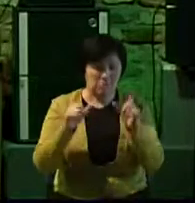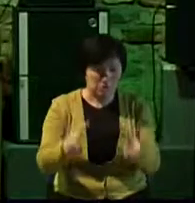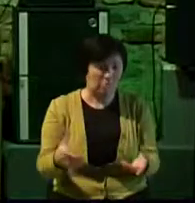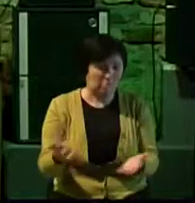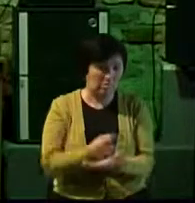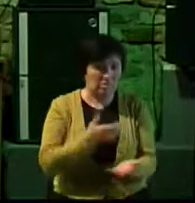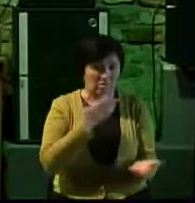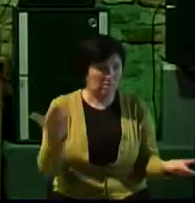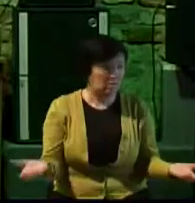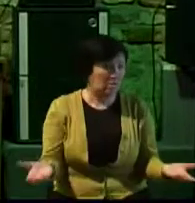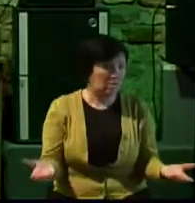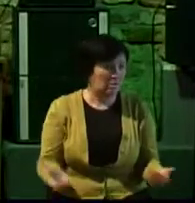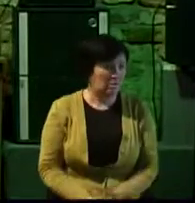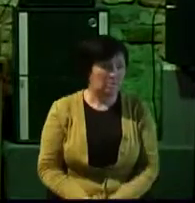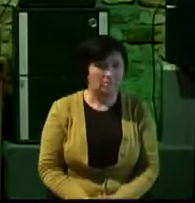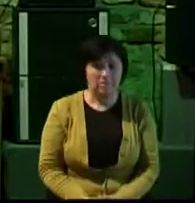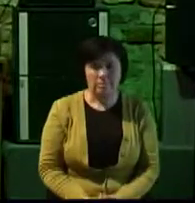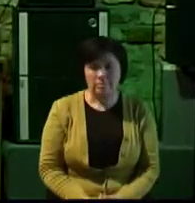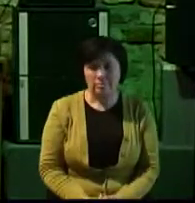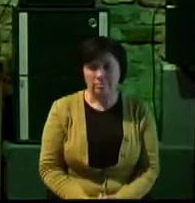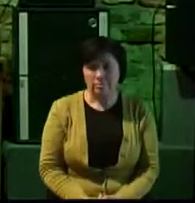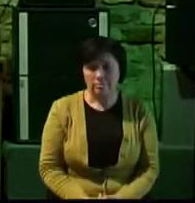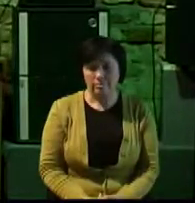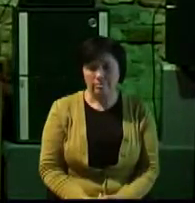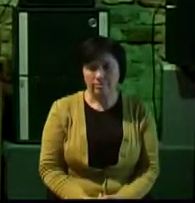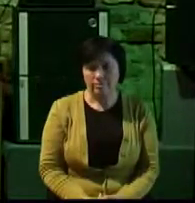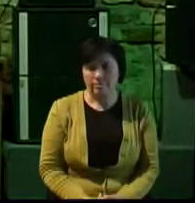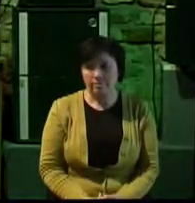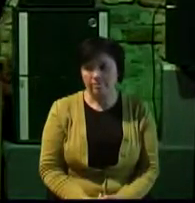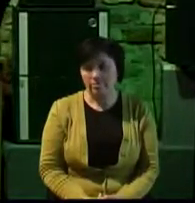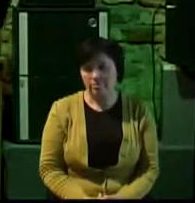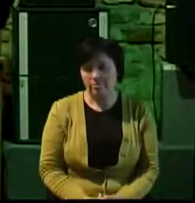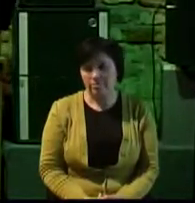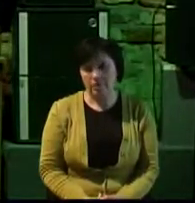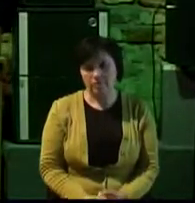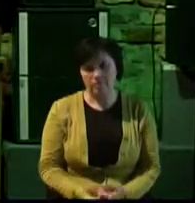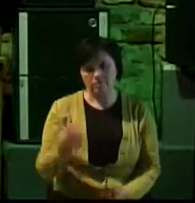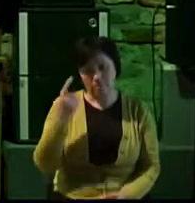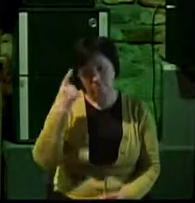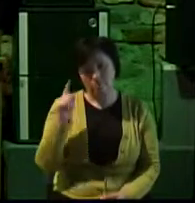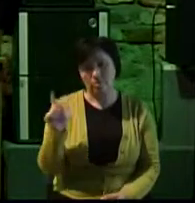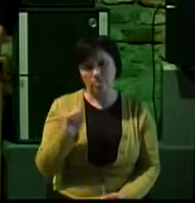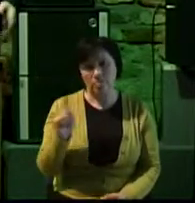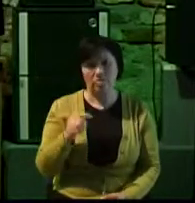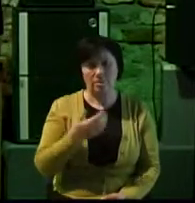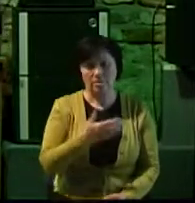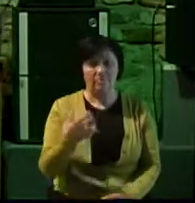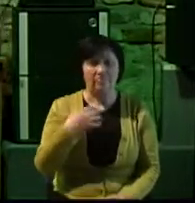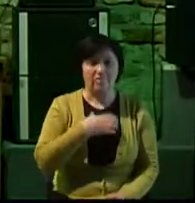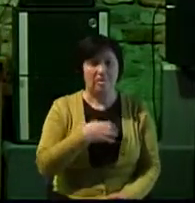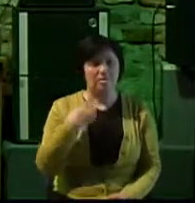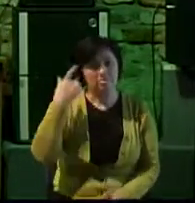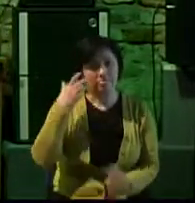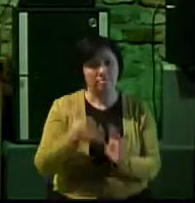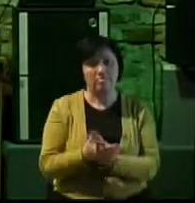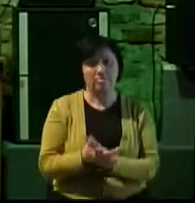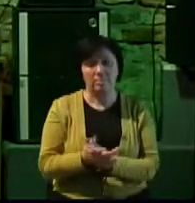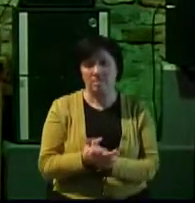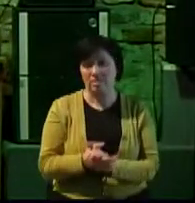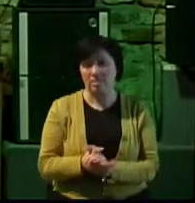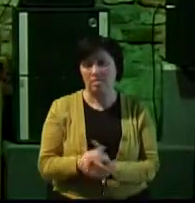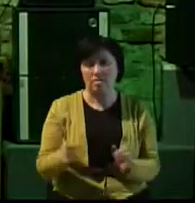иногда бывают различного рода судебные ошибки, когда люди, они могут страдать или